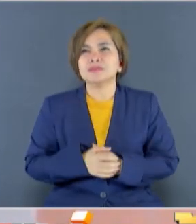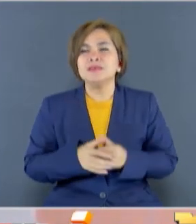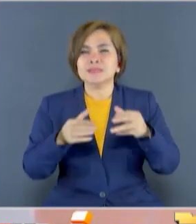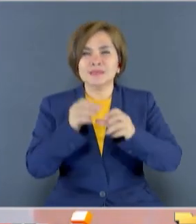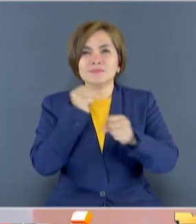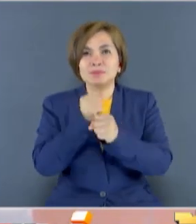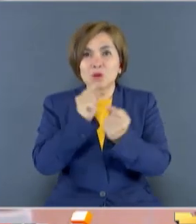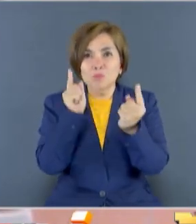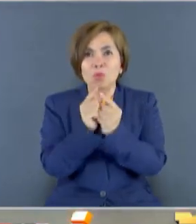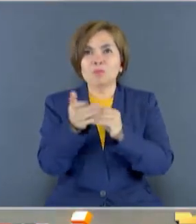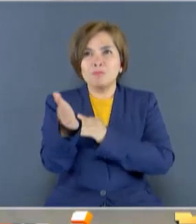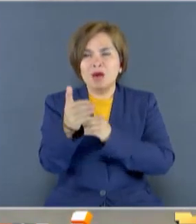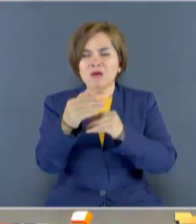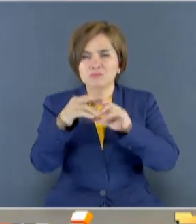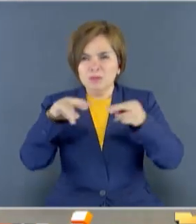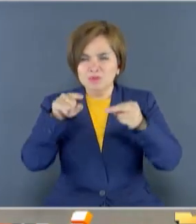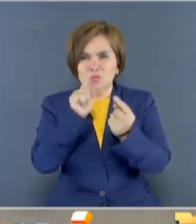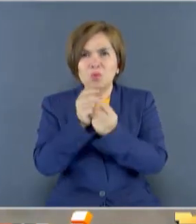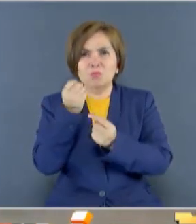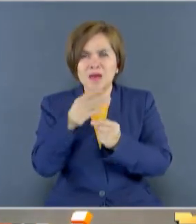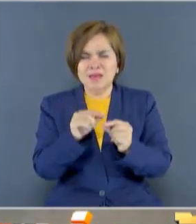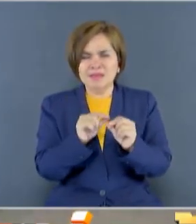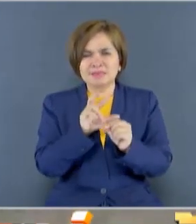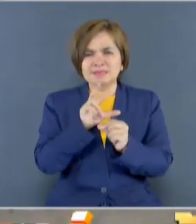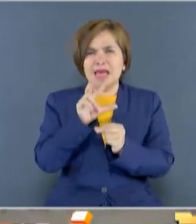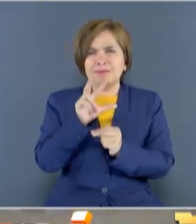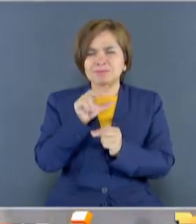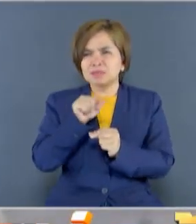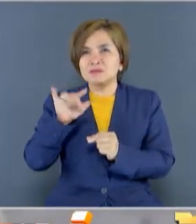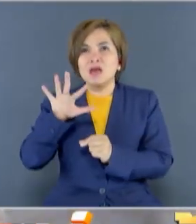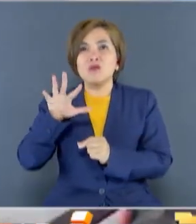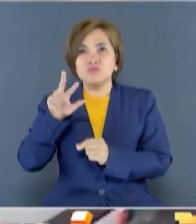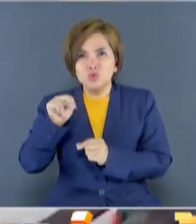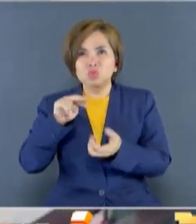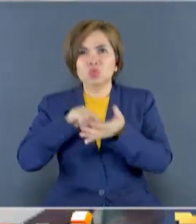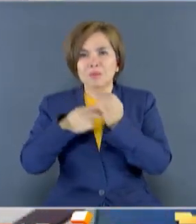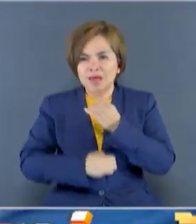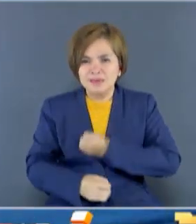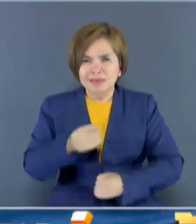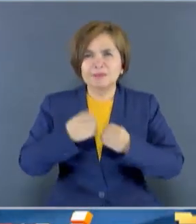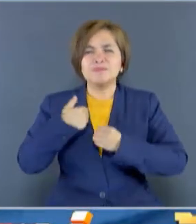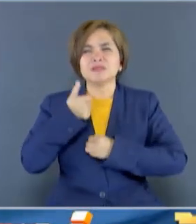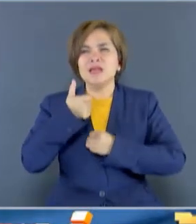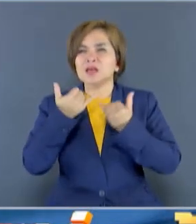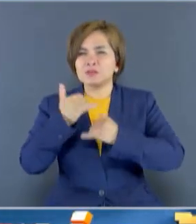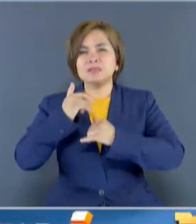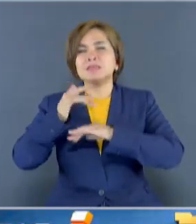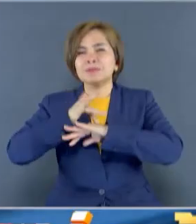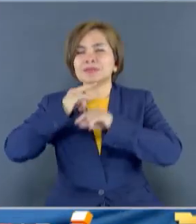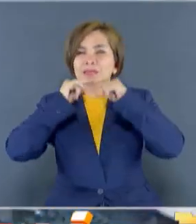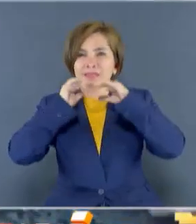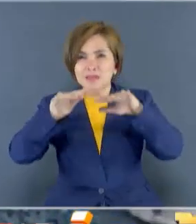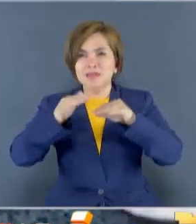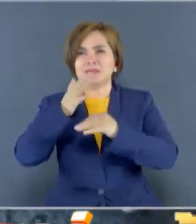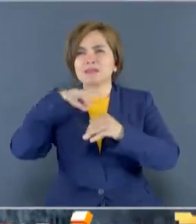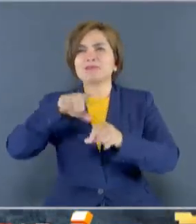งนี้เจ้าที่พบปลาหมอคางดำจำนวนมากมีขนาดตั้งแต่3ถึง5นิ้วนะครับซึ่งเป็นที่สามารถวางไข่ได้ทางสำนักงานทรัพยากรทางทะเลและชายฝั่งที่